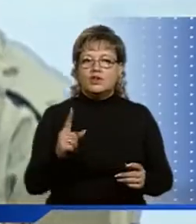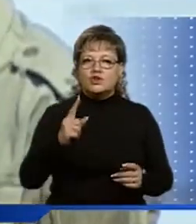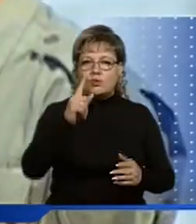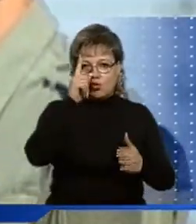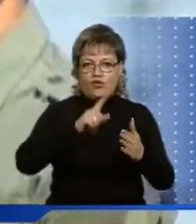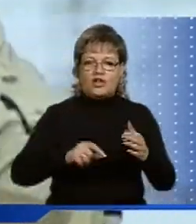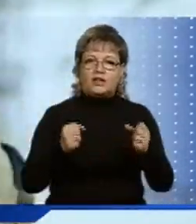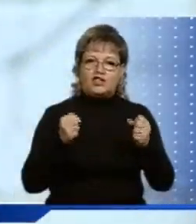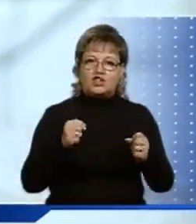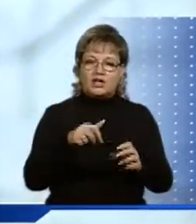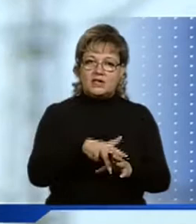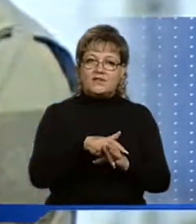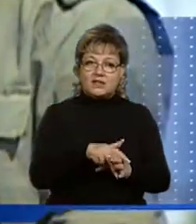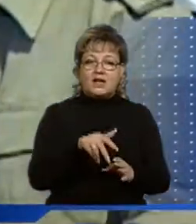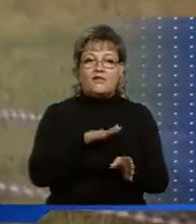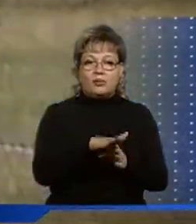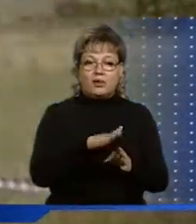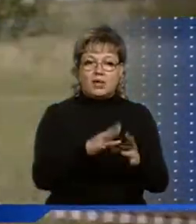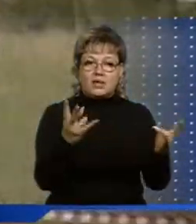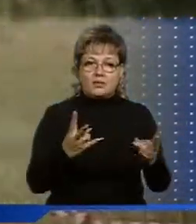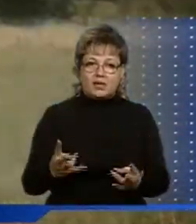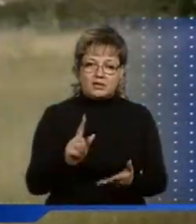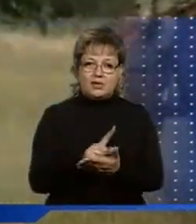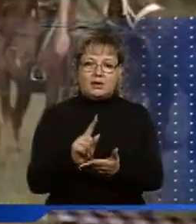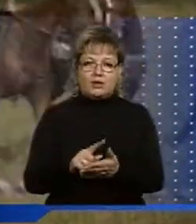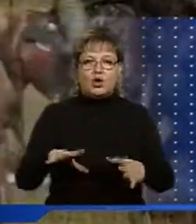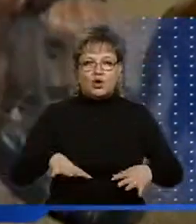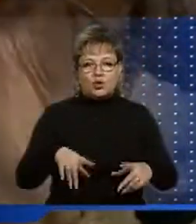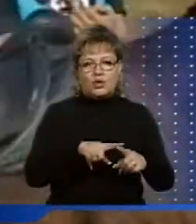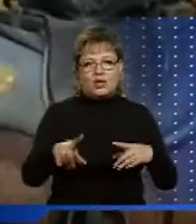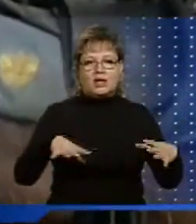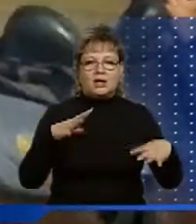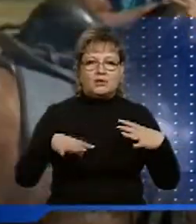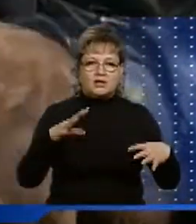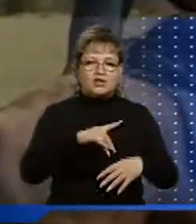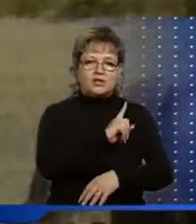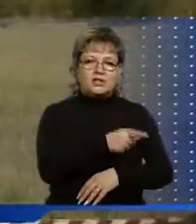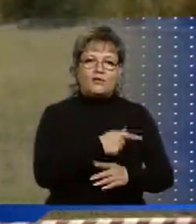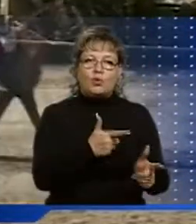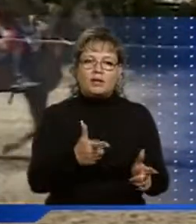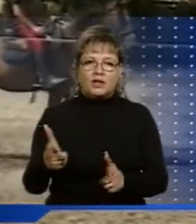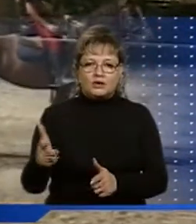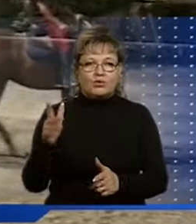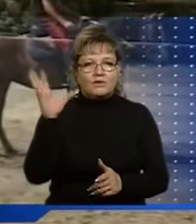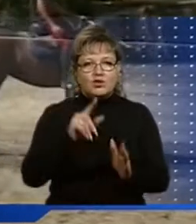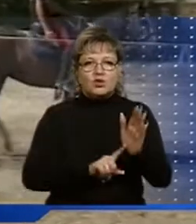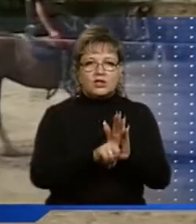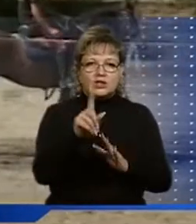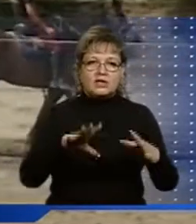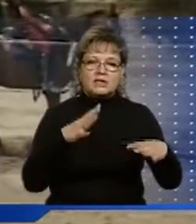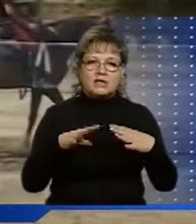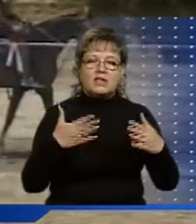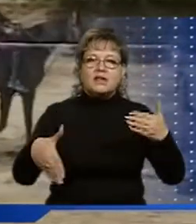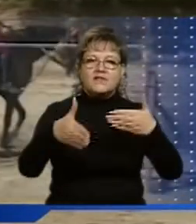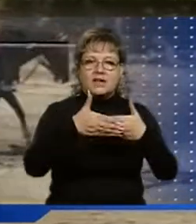Чтобы уверенно держаться в седле и при этом выполнять необходимые элементы, конники проходят гимнастическую и силовую подготовку. Все начинается с занятий